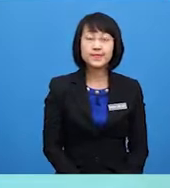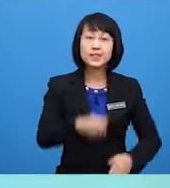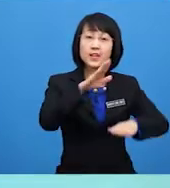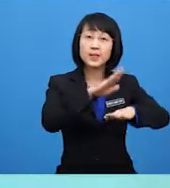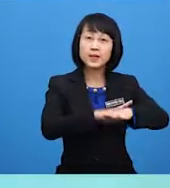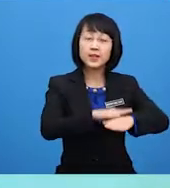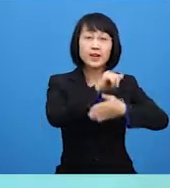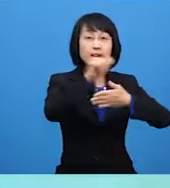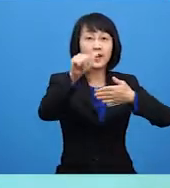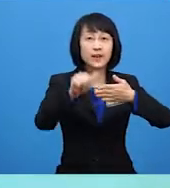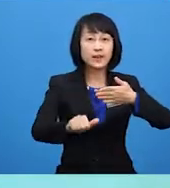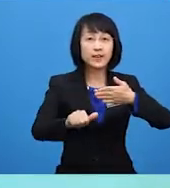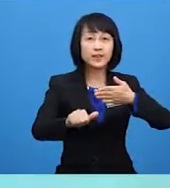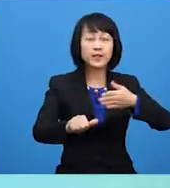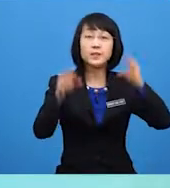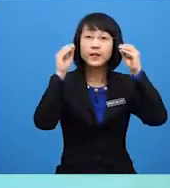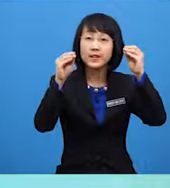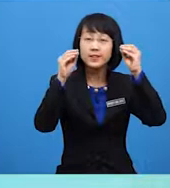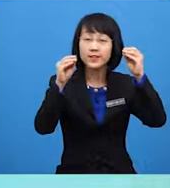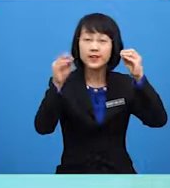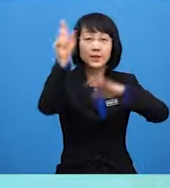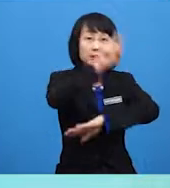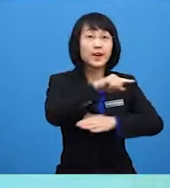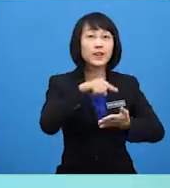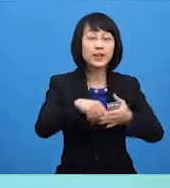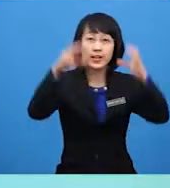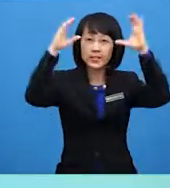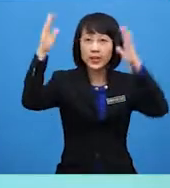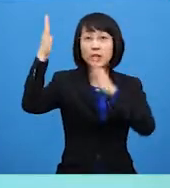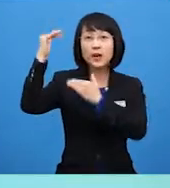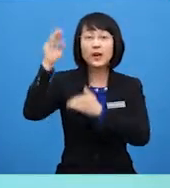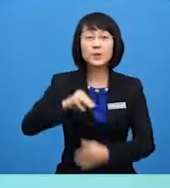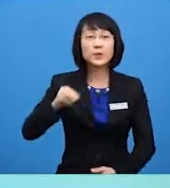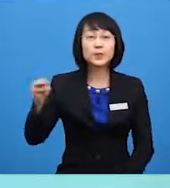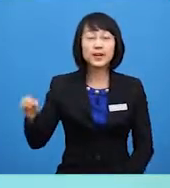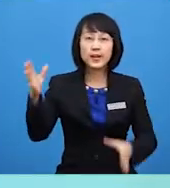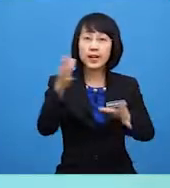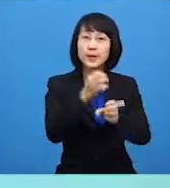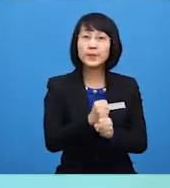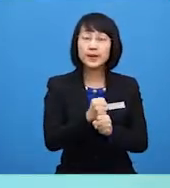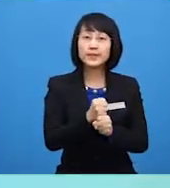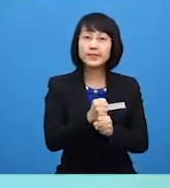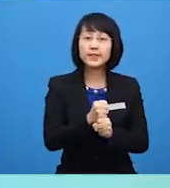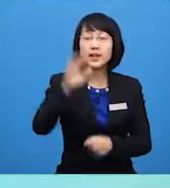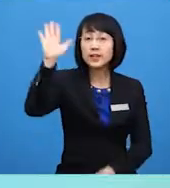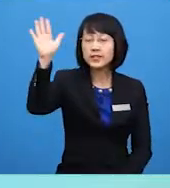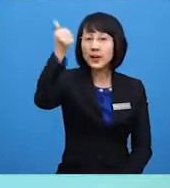Pada akhir pengajaran cikgu pada hari ini, cikgu harap murid-murid dapat